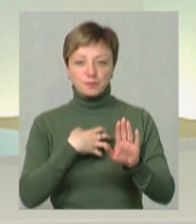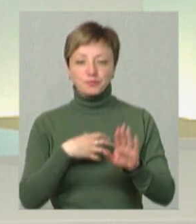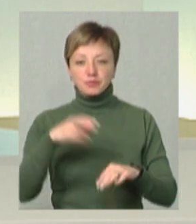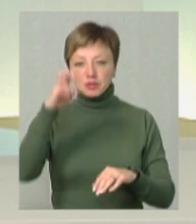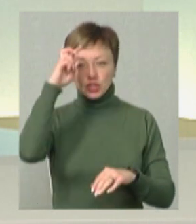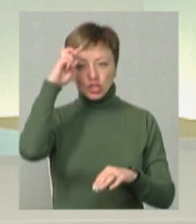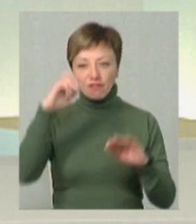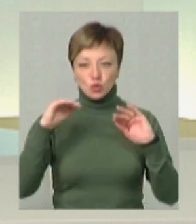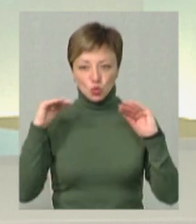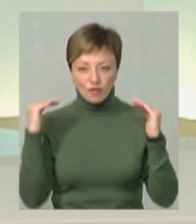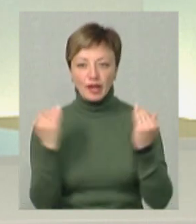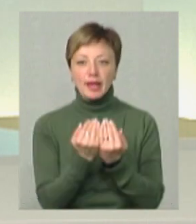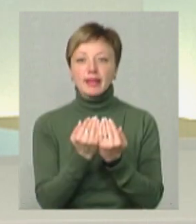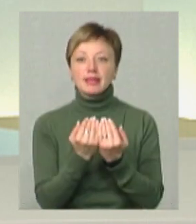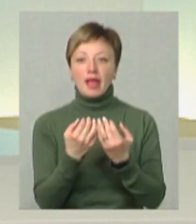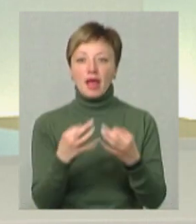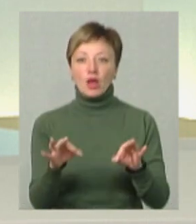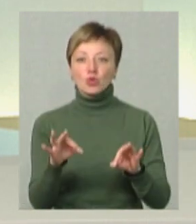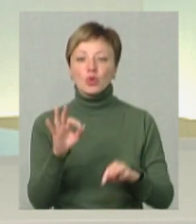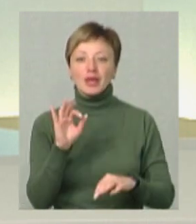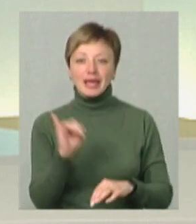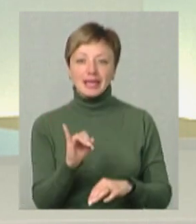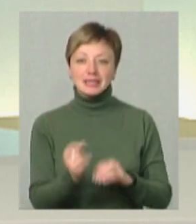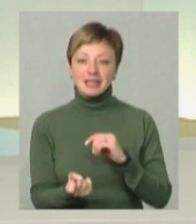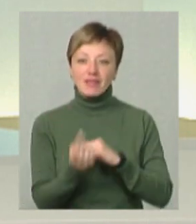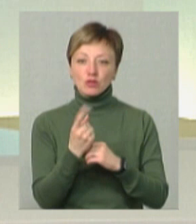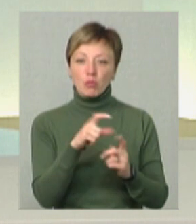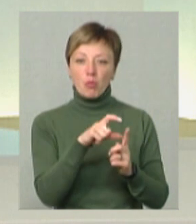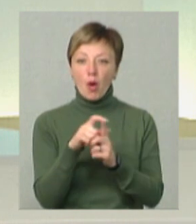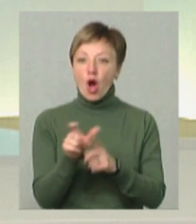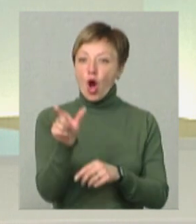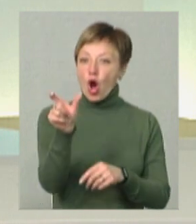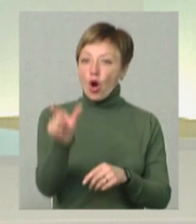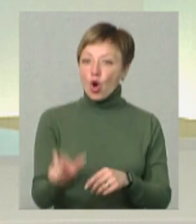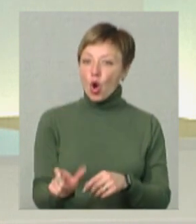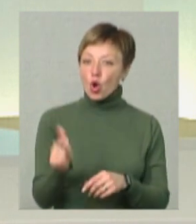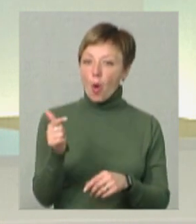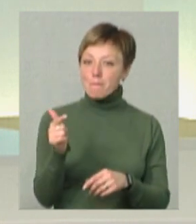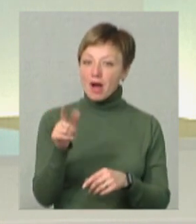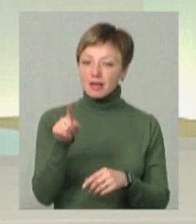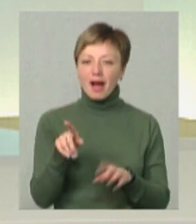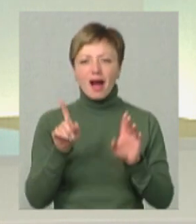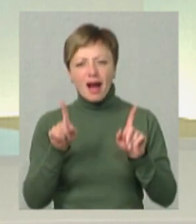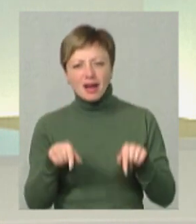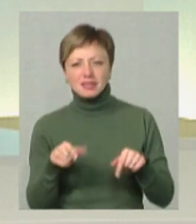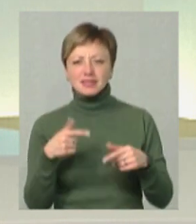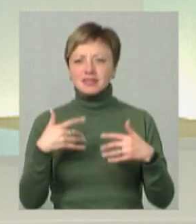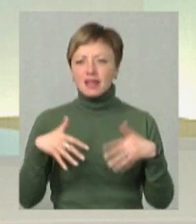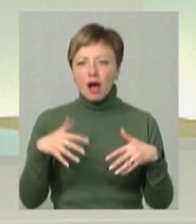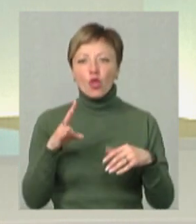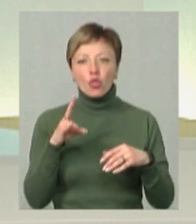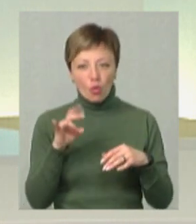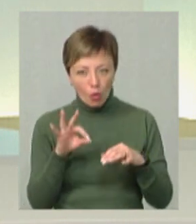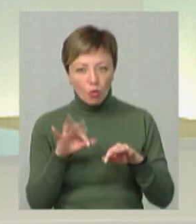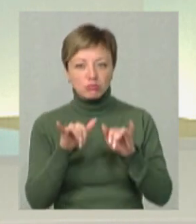державного суверенітету, і з'явилось поняття громадянин, хай ще не сміливе, але воно